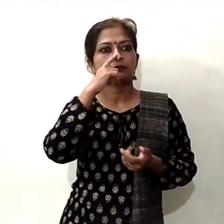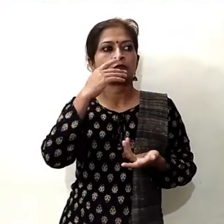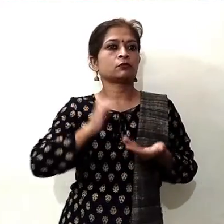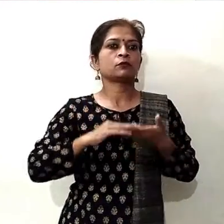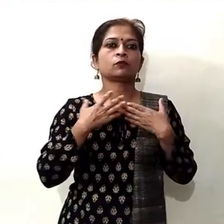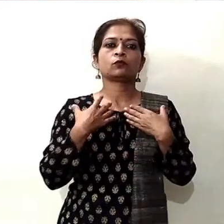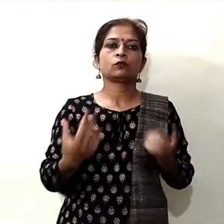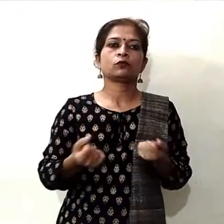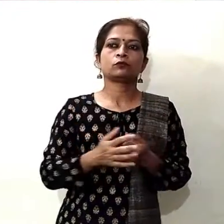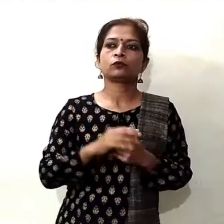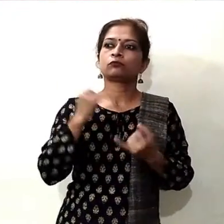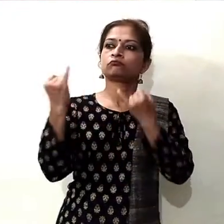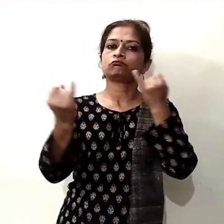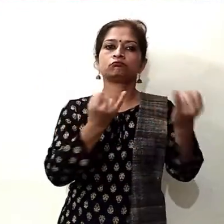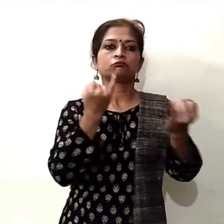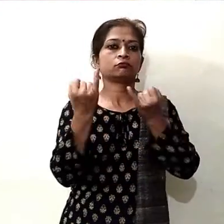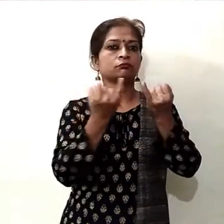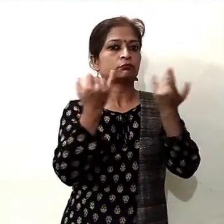जाओ रानी खोज ला।